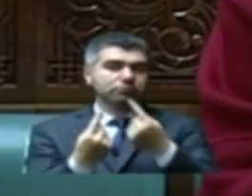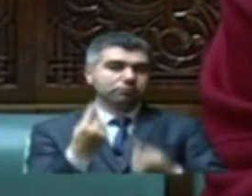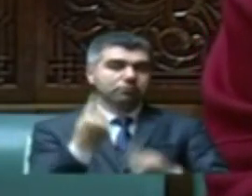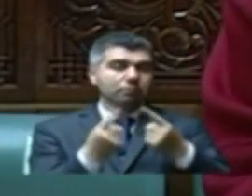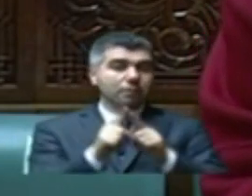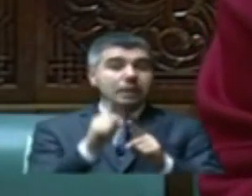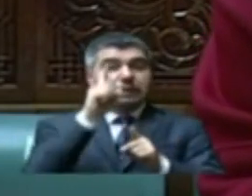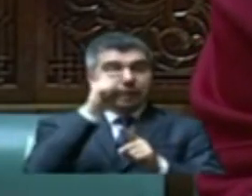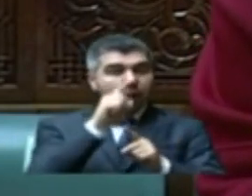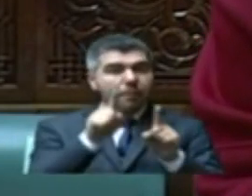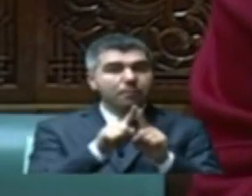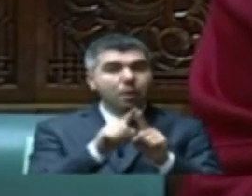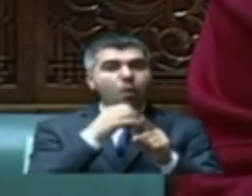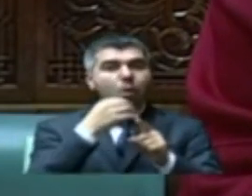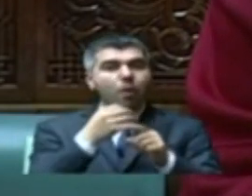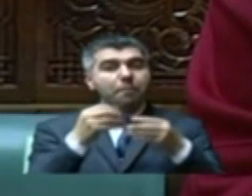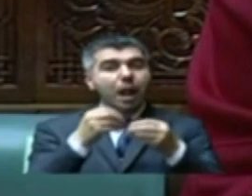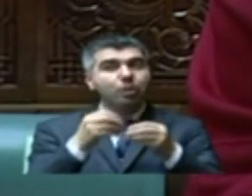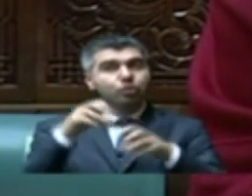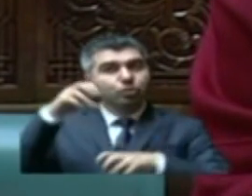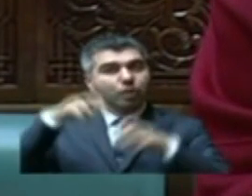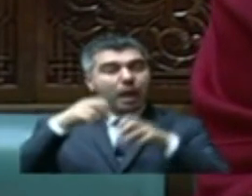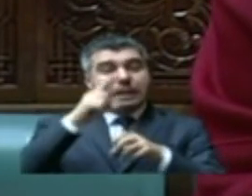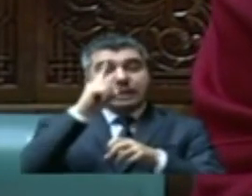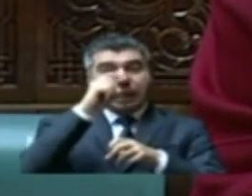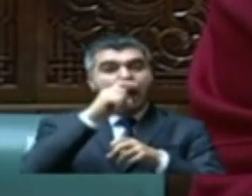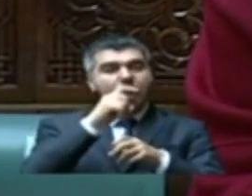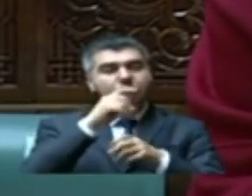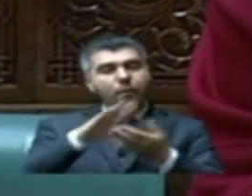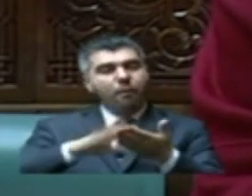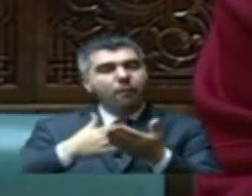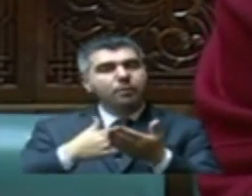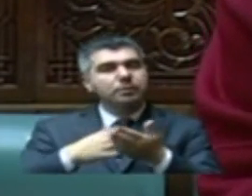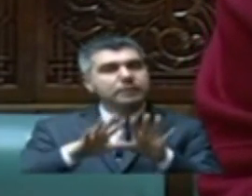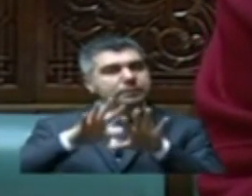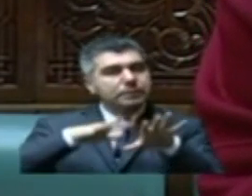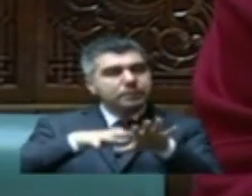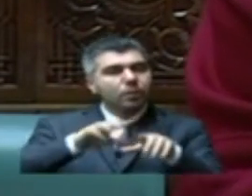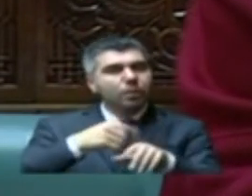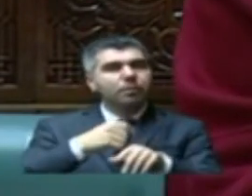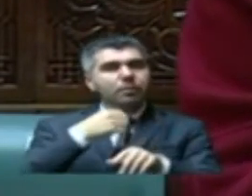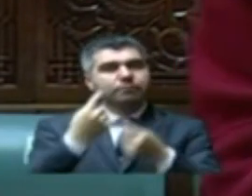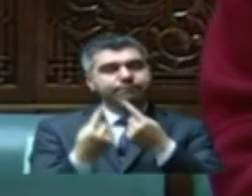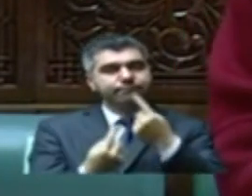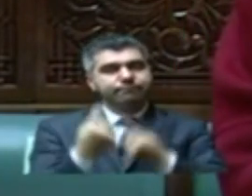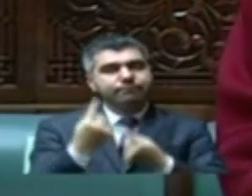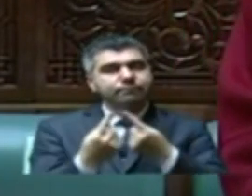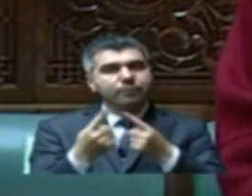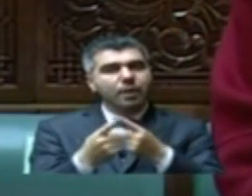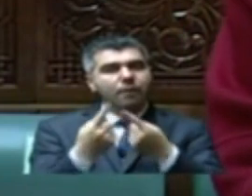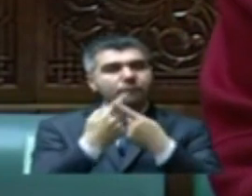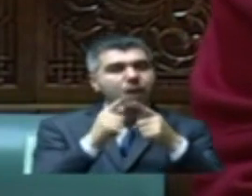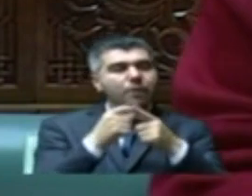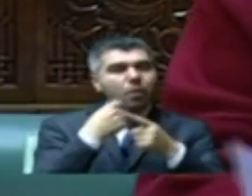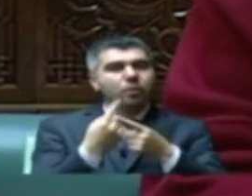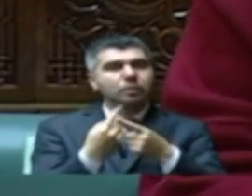من مخاطر الفيضانات التي تعرفها المدينة من جهة الجنوب، أو على الأقل خلق منطقة عازلة إن زون طومبون لحماية الخنادق التي